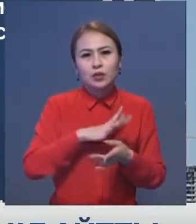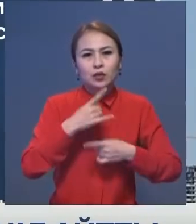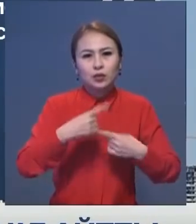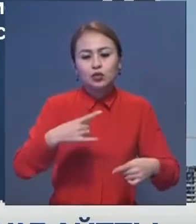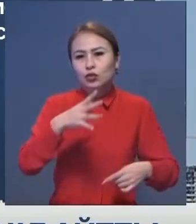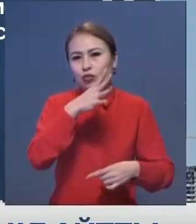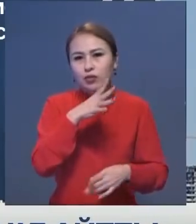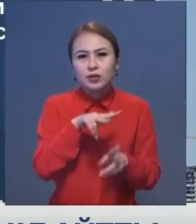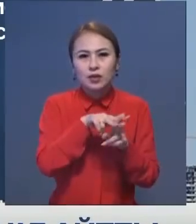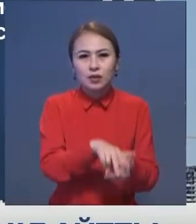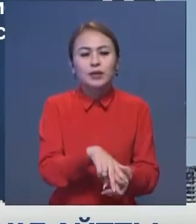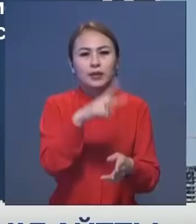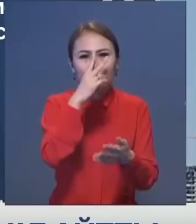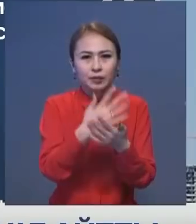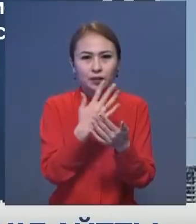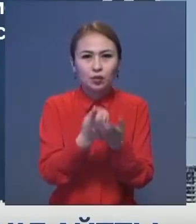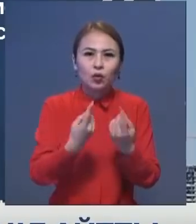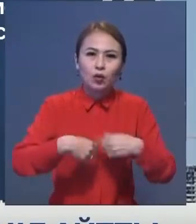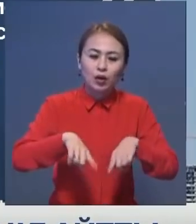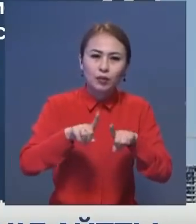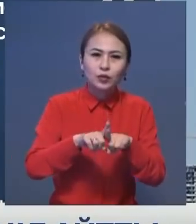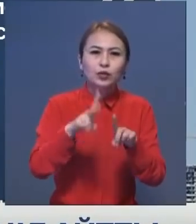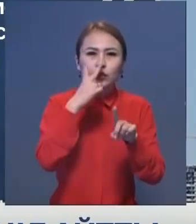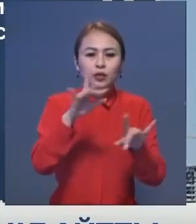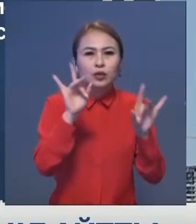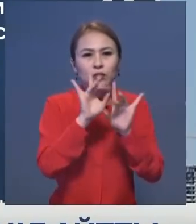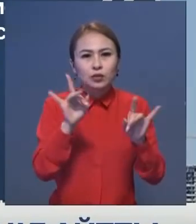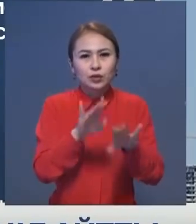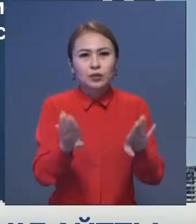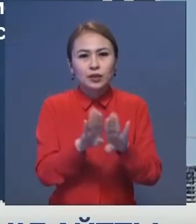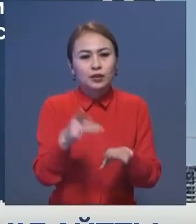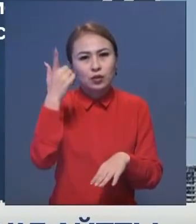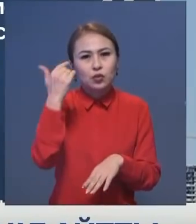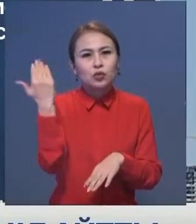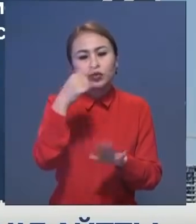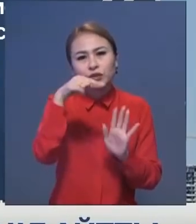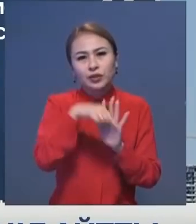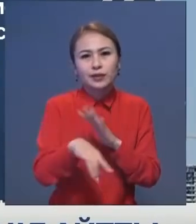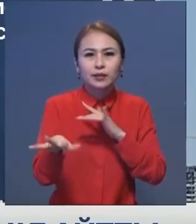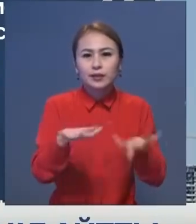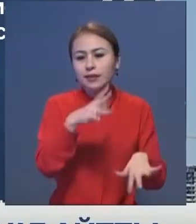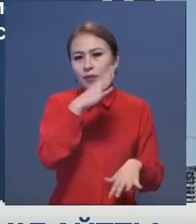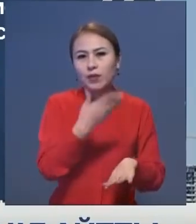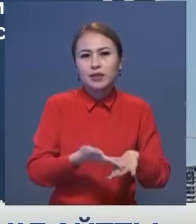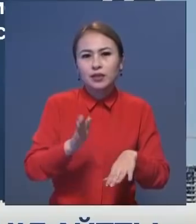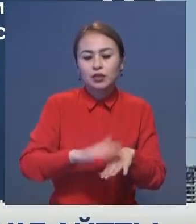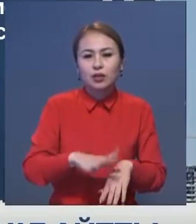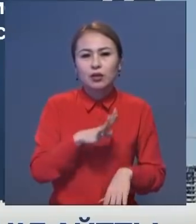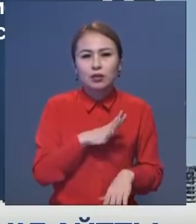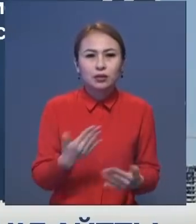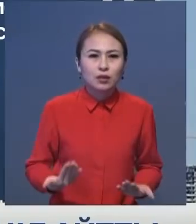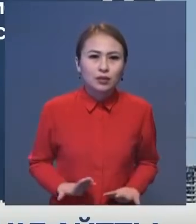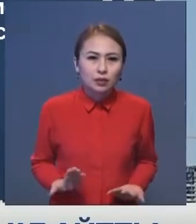туындылар дәуірдің жүгін, замана келбетін, қоғамның үнін айқын көрсете білген еді. Соның ішінде қилы кезеңді бастан